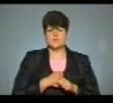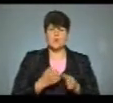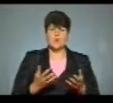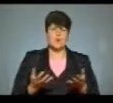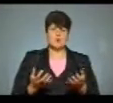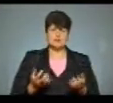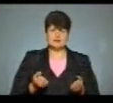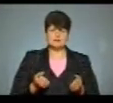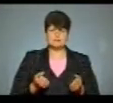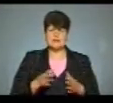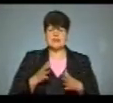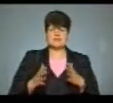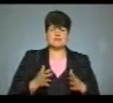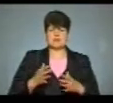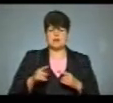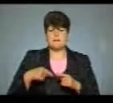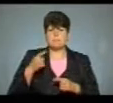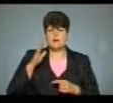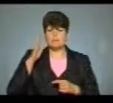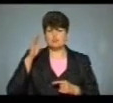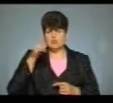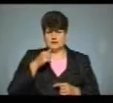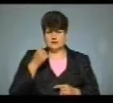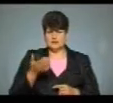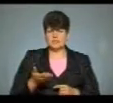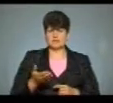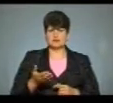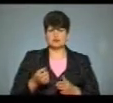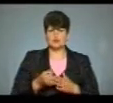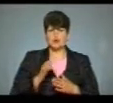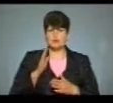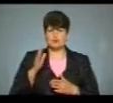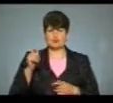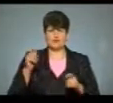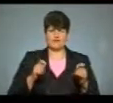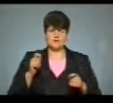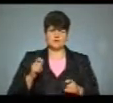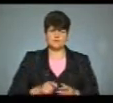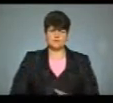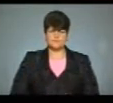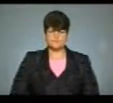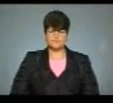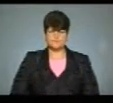отримати енергію на майбутній рік, на весь майбутній рік до майбутнього фесту.